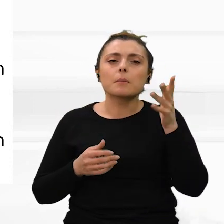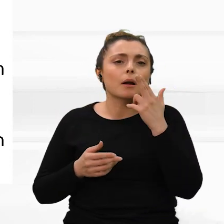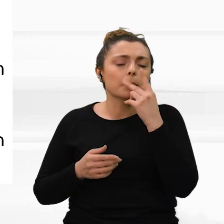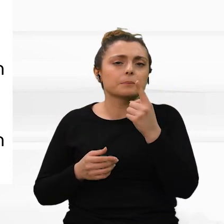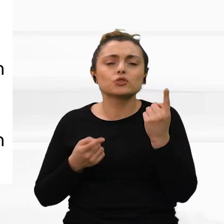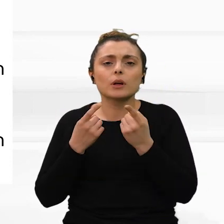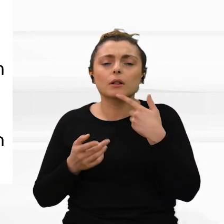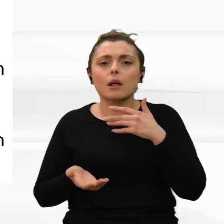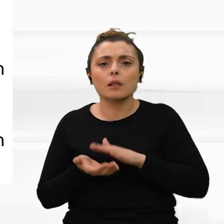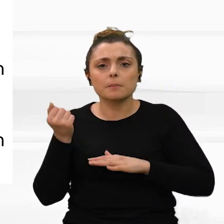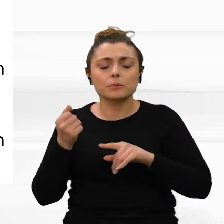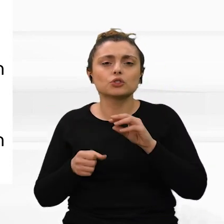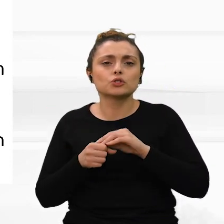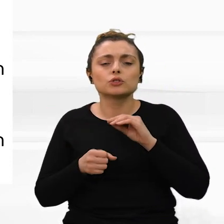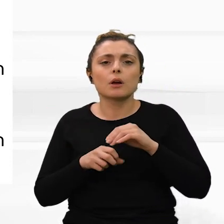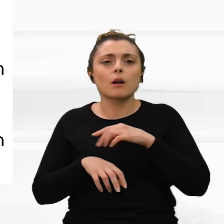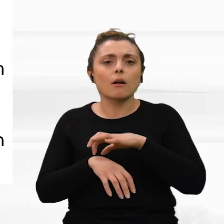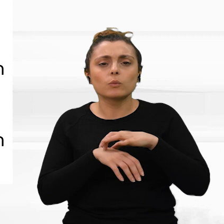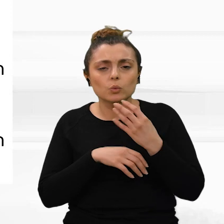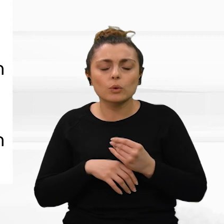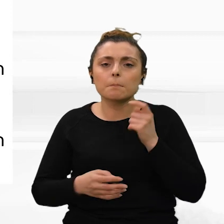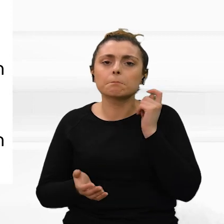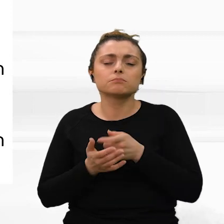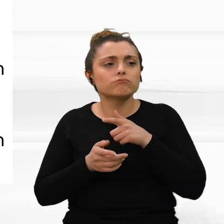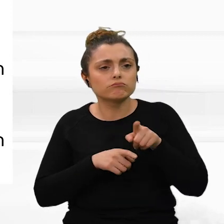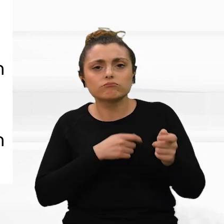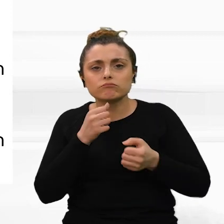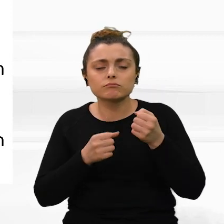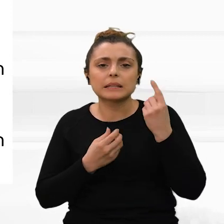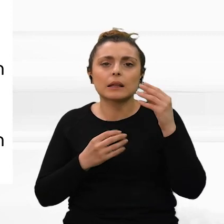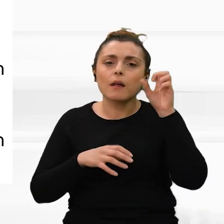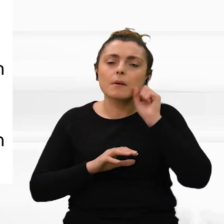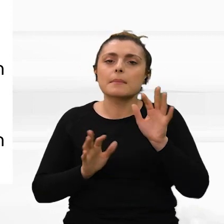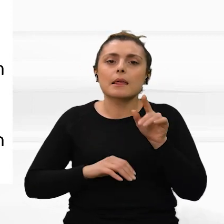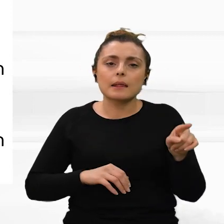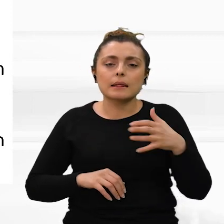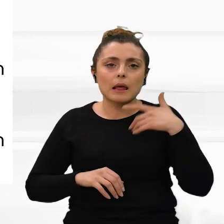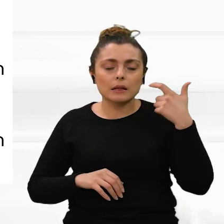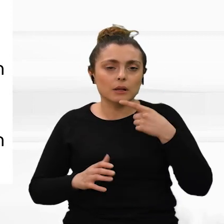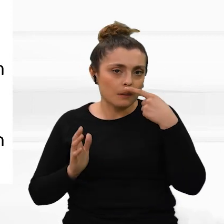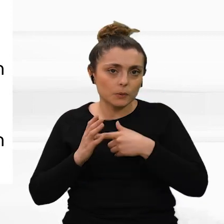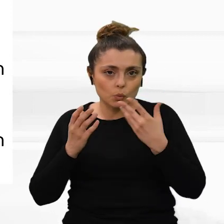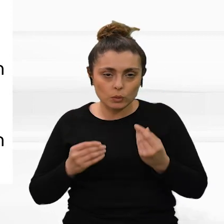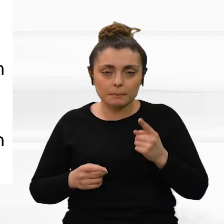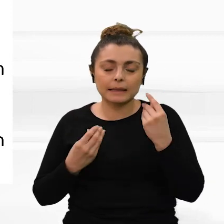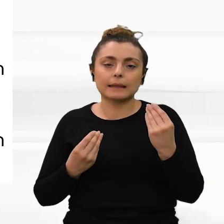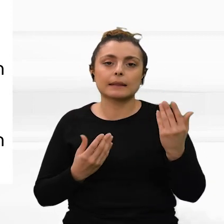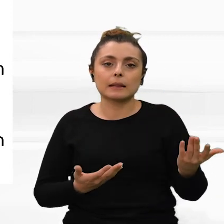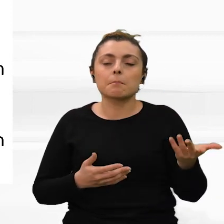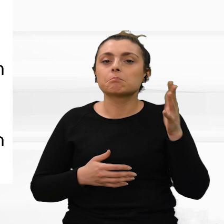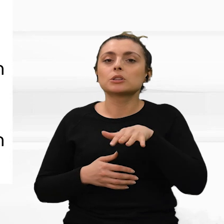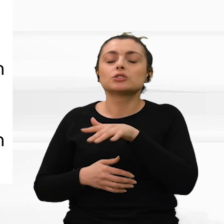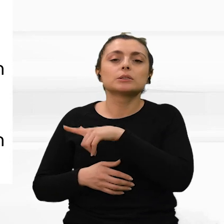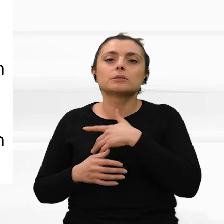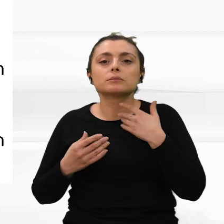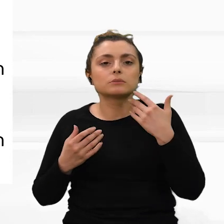kavramı herhangi bir şeyin elde edilmesi için araç olan peşinden koşulan bir iyi kavramı değildir kendisi amaç olan biridir